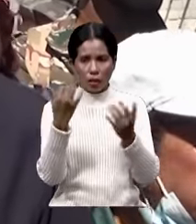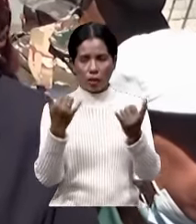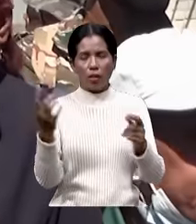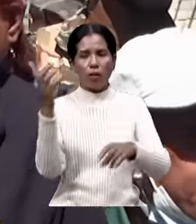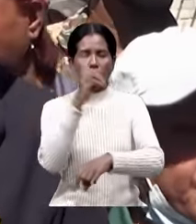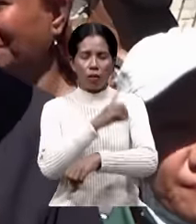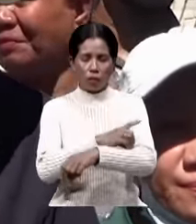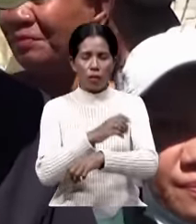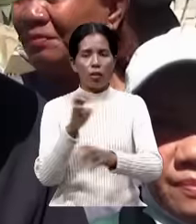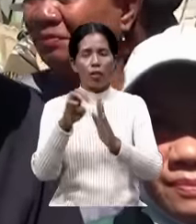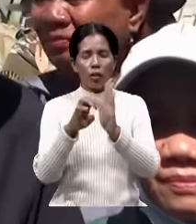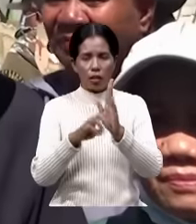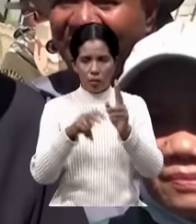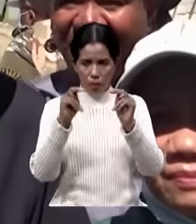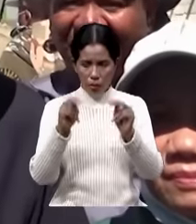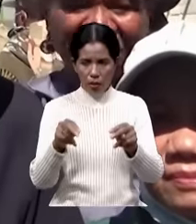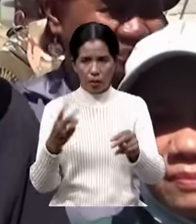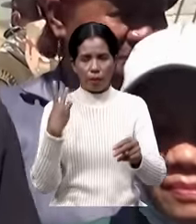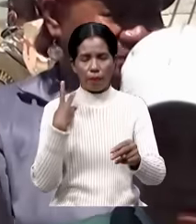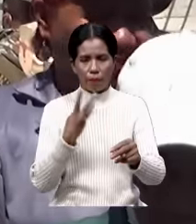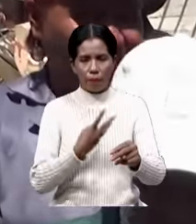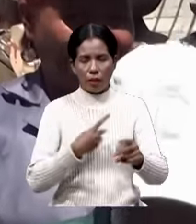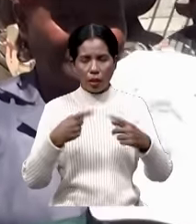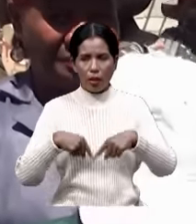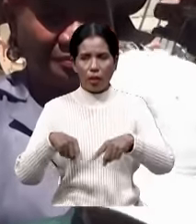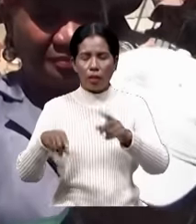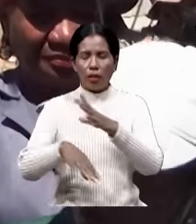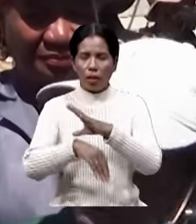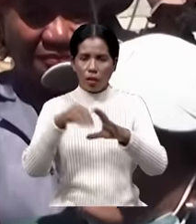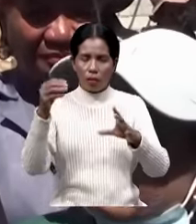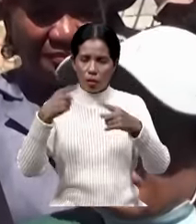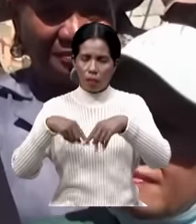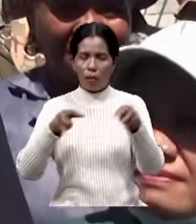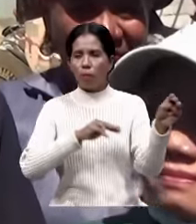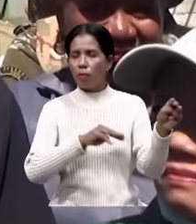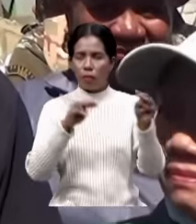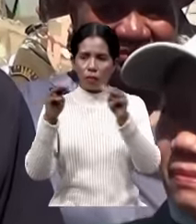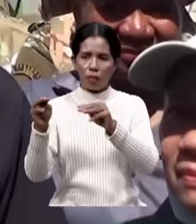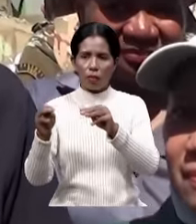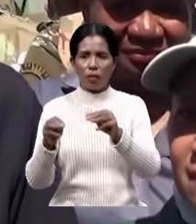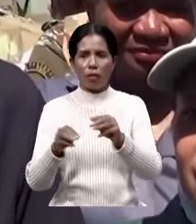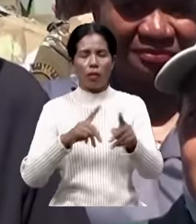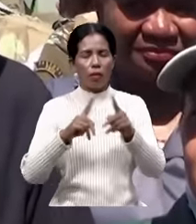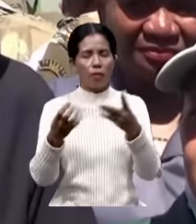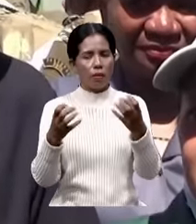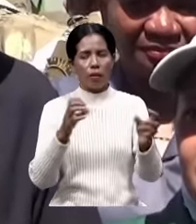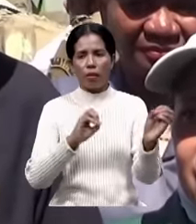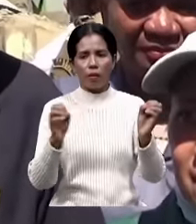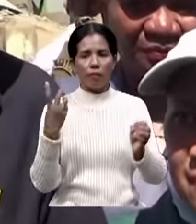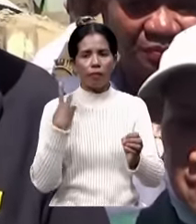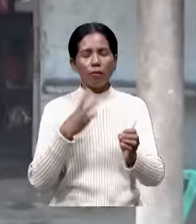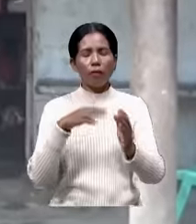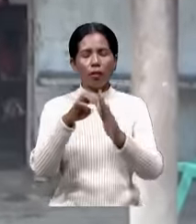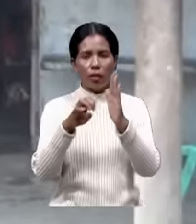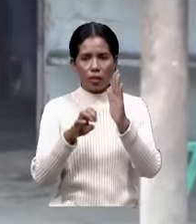lorong stadu persisa, itu ba saiga, itu ba sedak kuliah barak ini helah nune, stadu ini mesti pasir